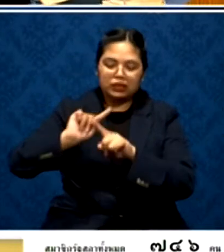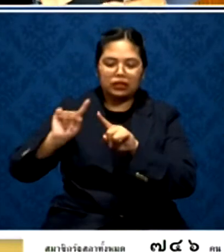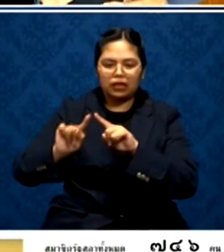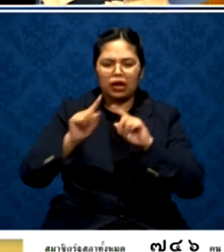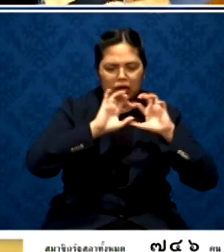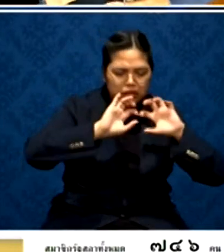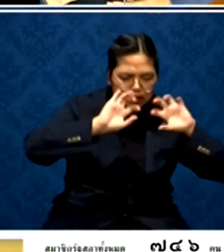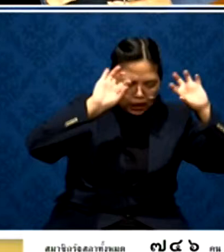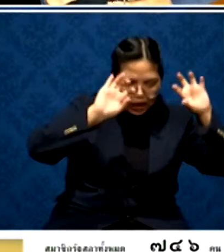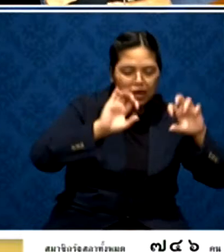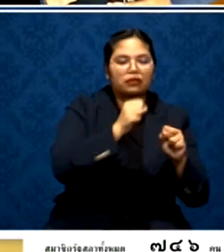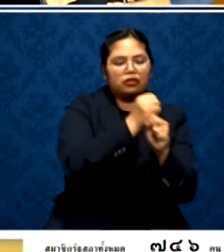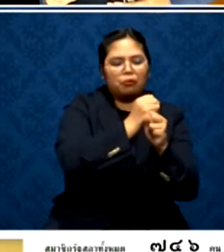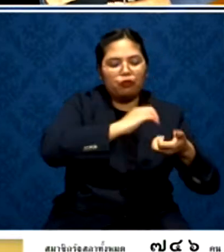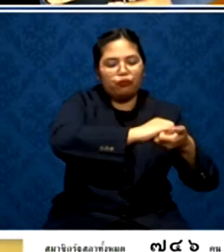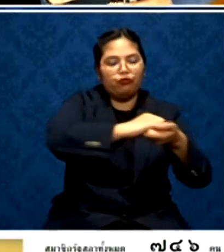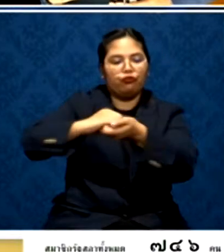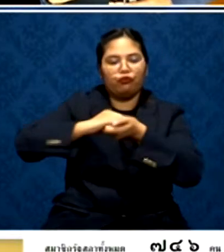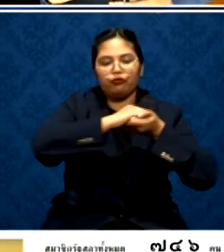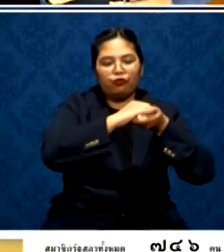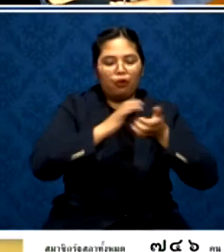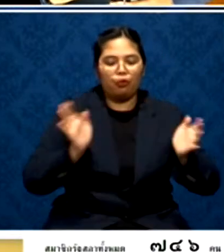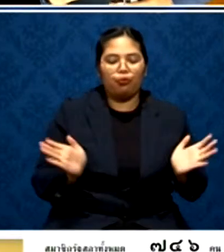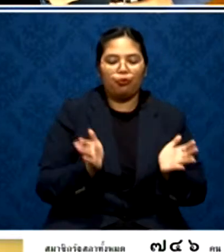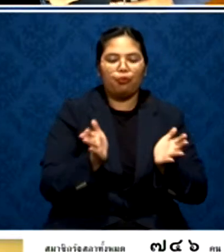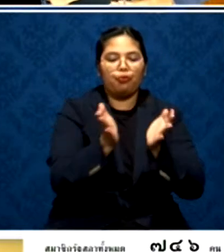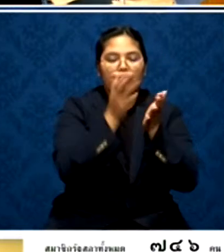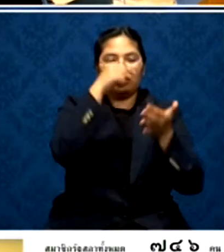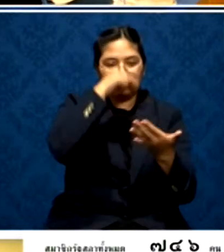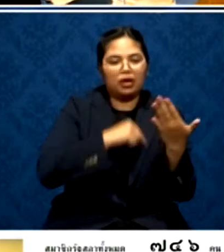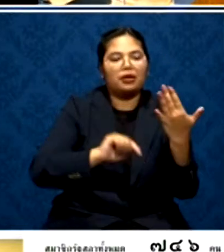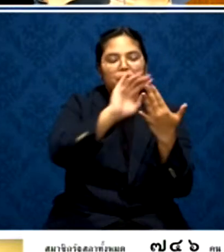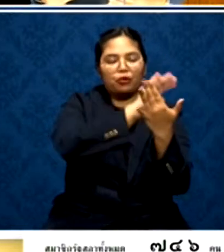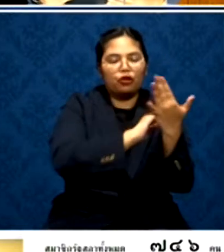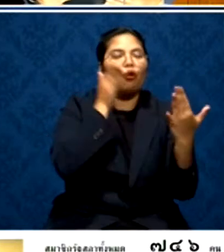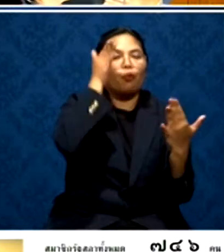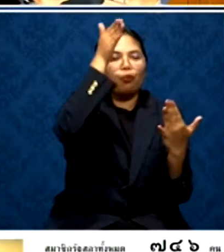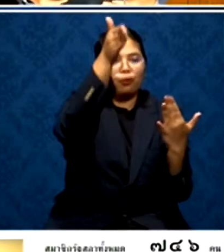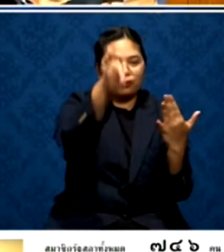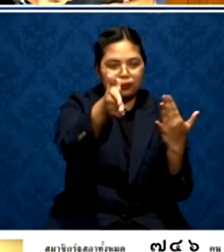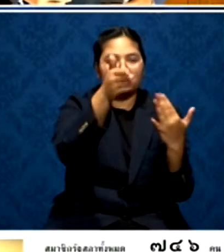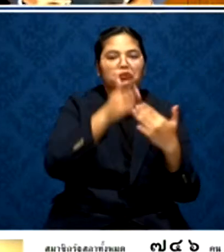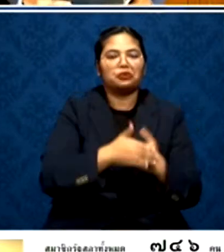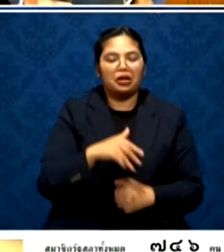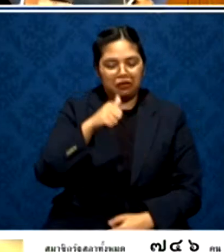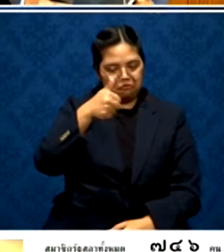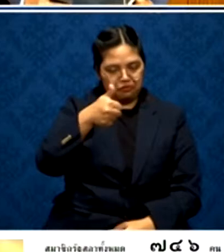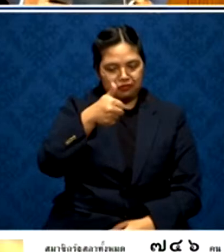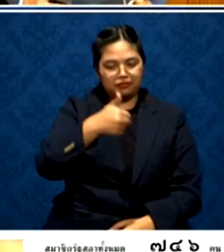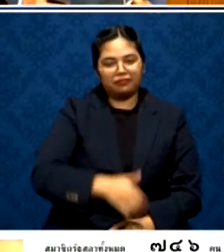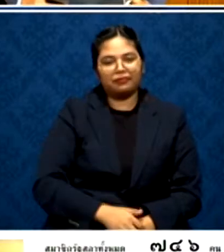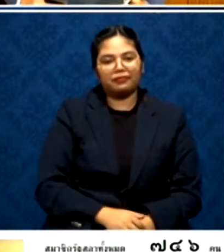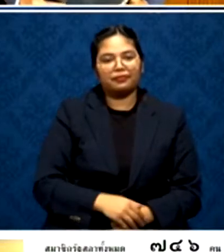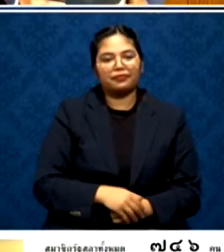ราชการในการขับเคลื่อนประเทศไปสู่อนาคตที่ดีกว่าเดิม